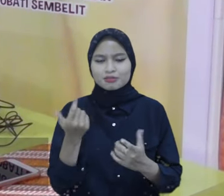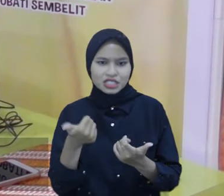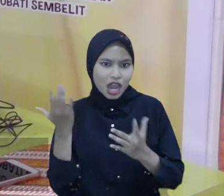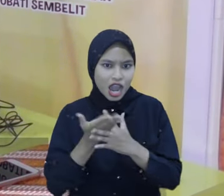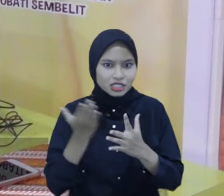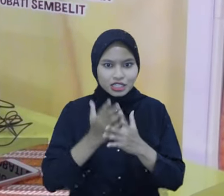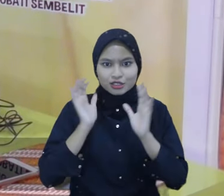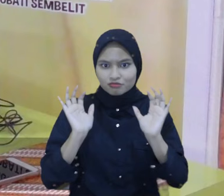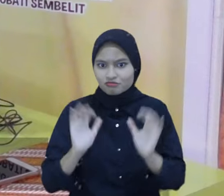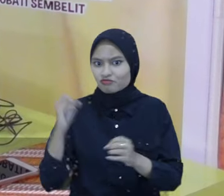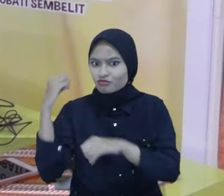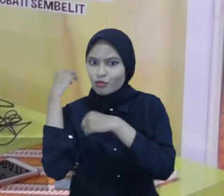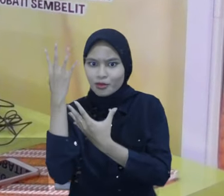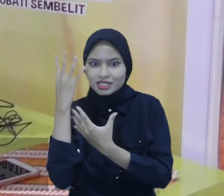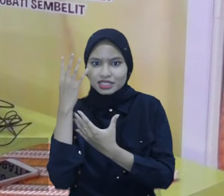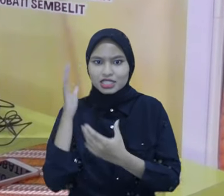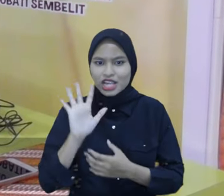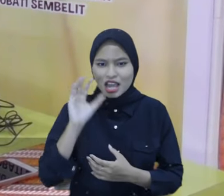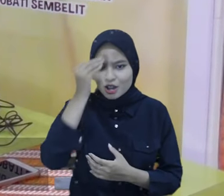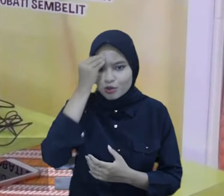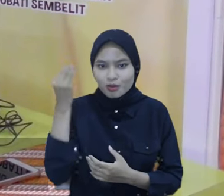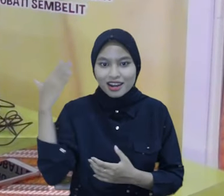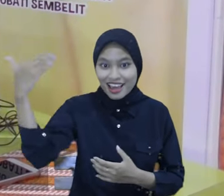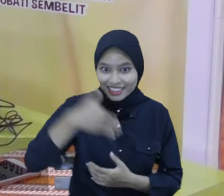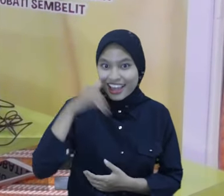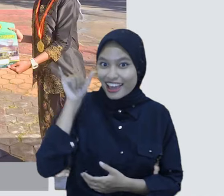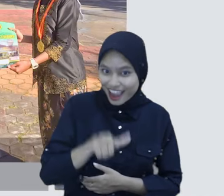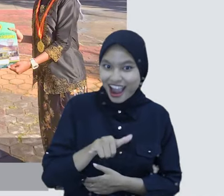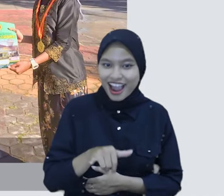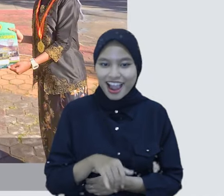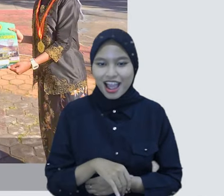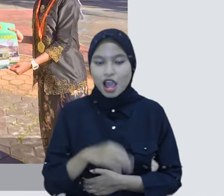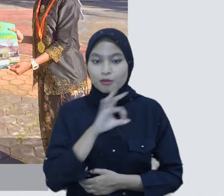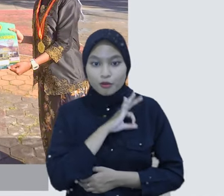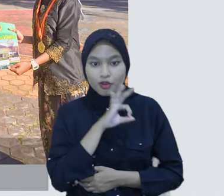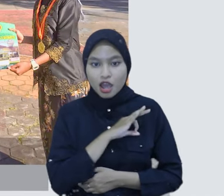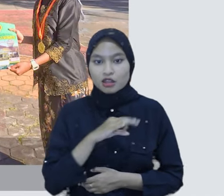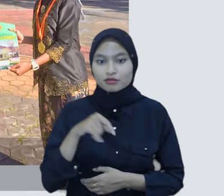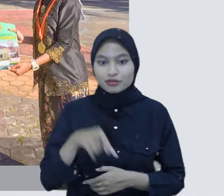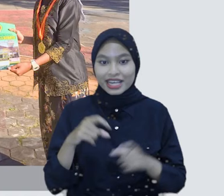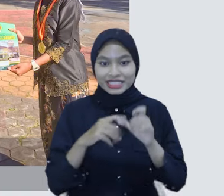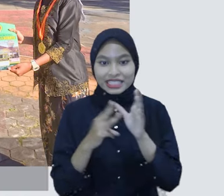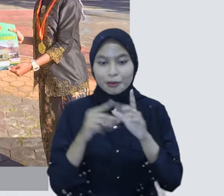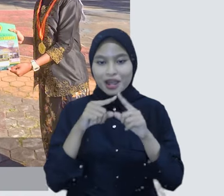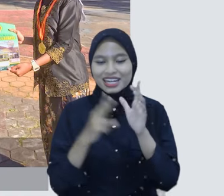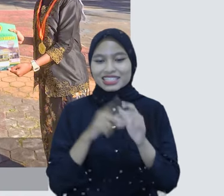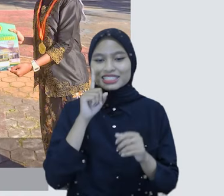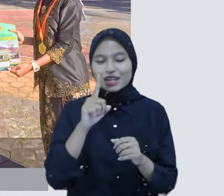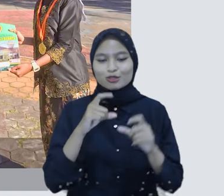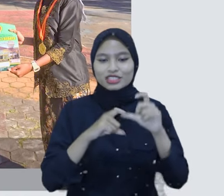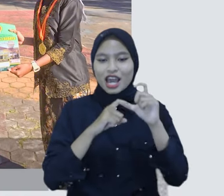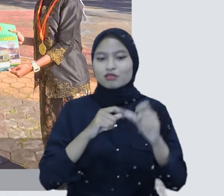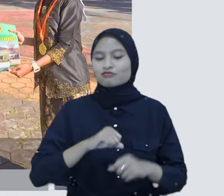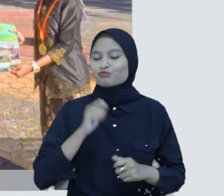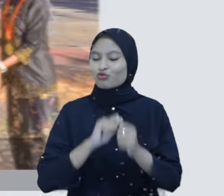mengakses banyak sekali informasi. Jangan lupa berkunjung ya. Prestasi siswa SMA Negeri 1 Sedayu sangat